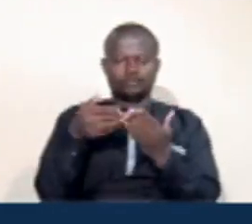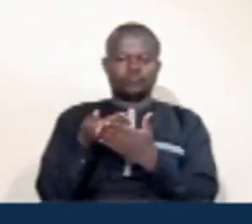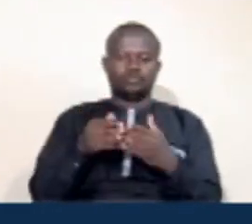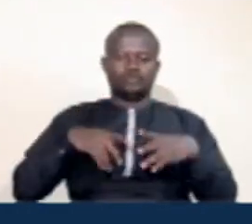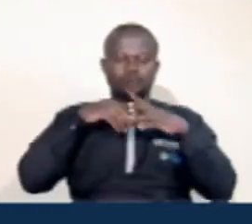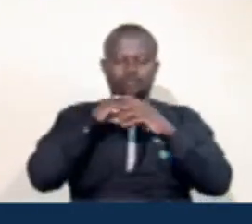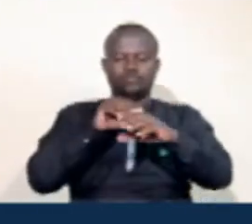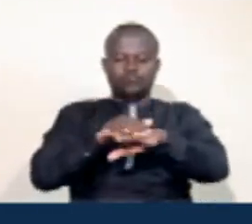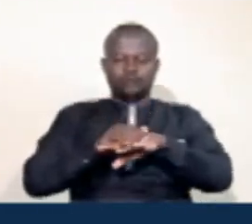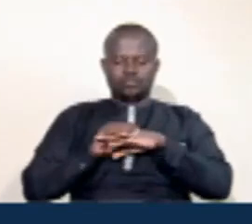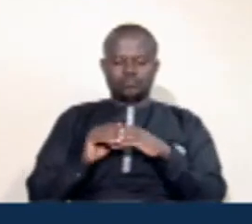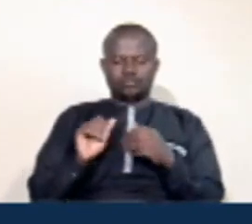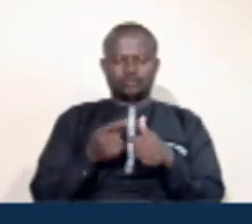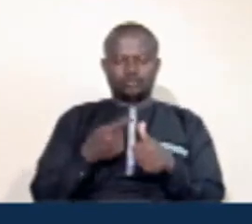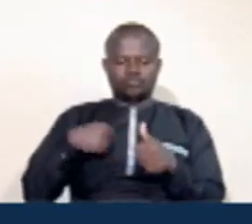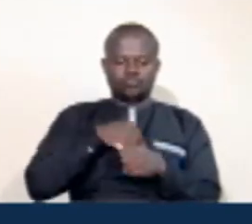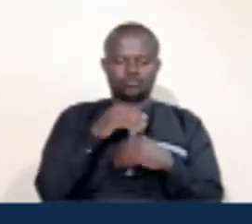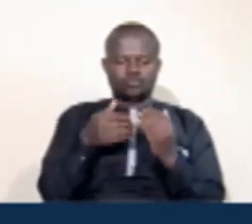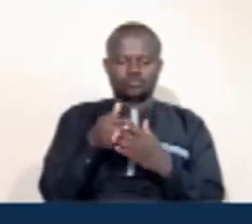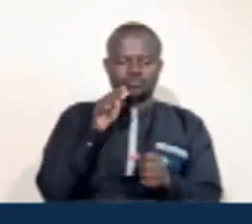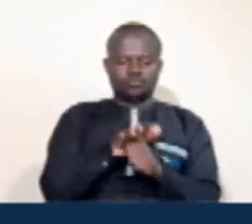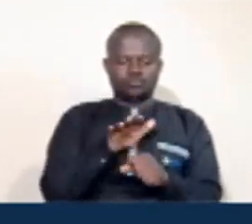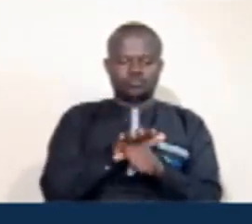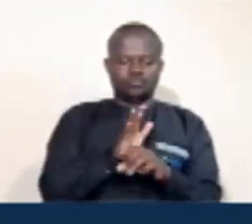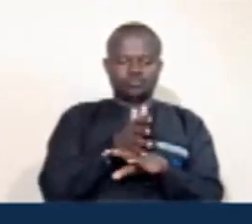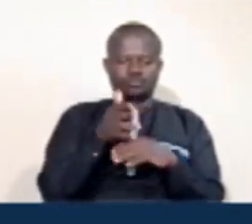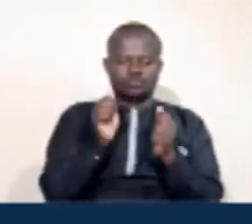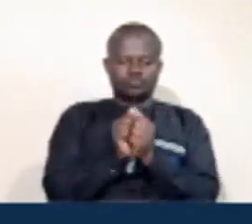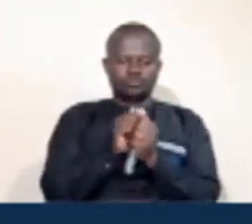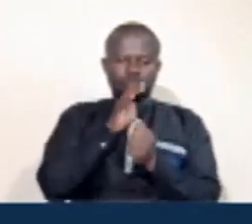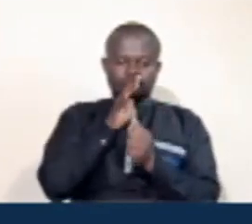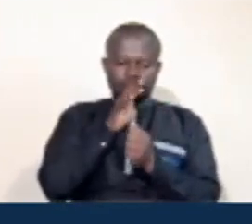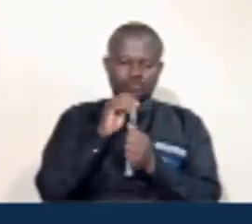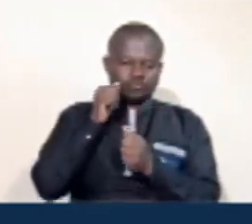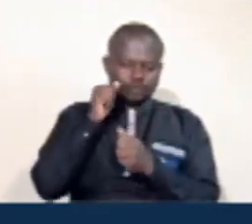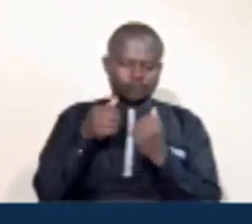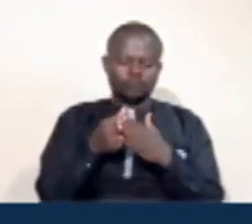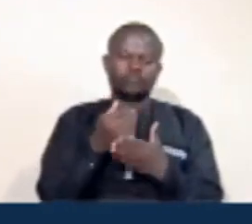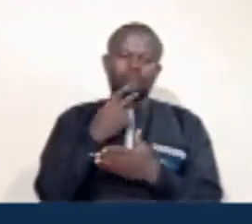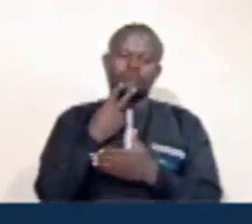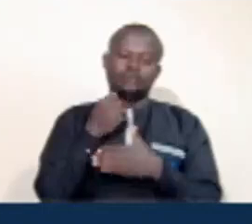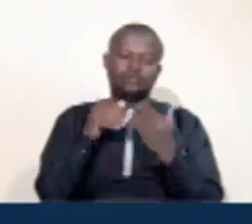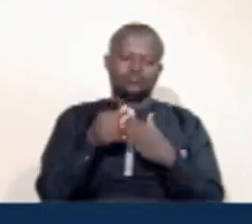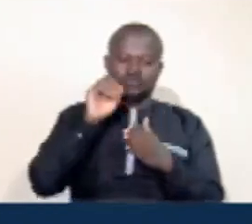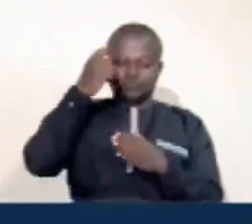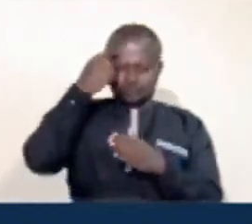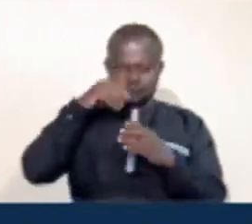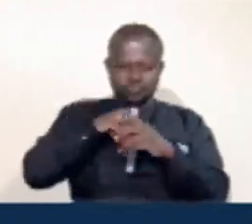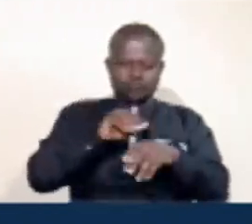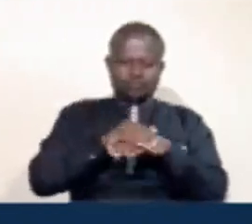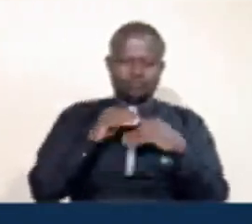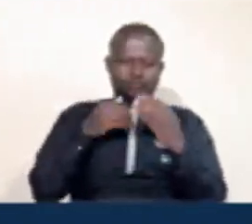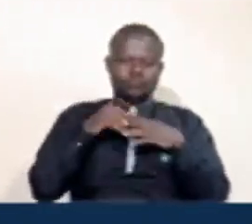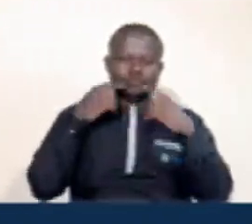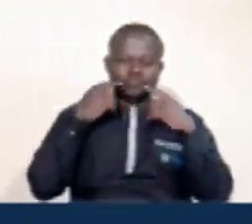mu Bwongereza. Ba mbere babarirwa mu icumi bakaba bategerejwe ejo kwa kabiri mu Rwanda. Guverinoma y'Ubwongereza ikavuga ko